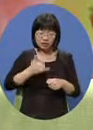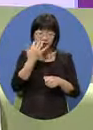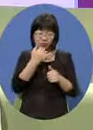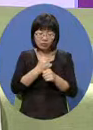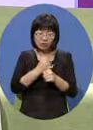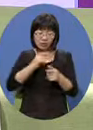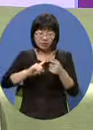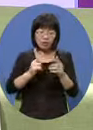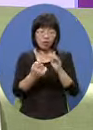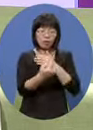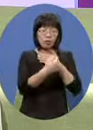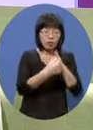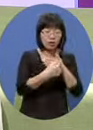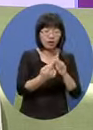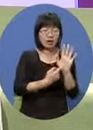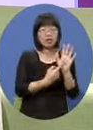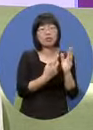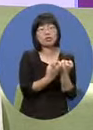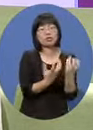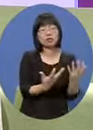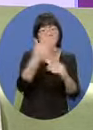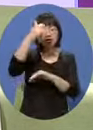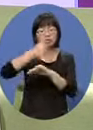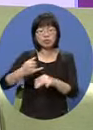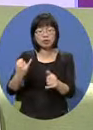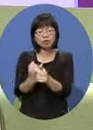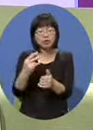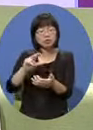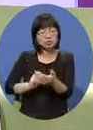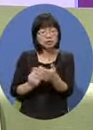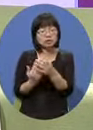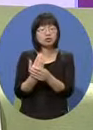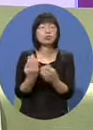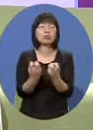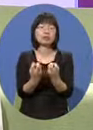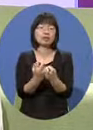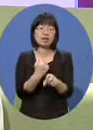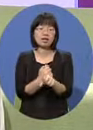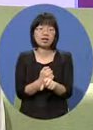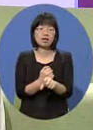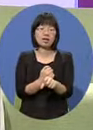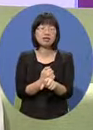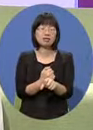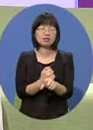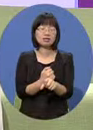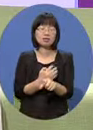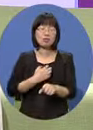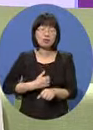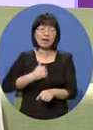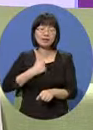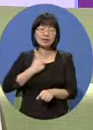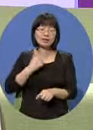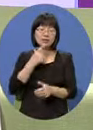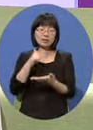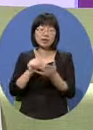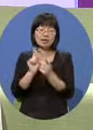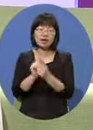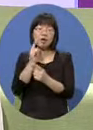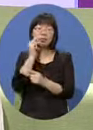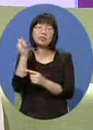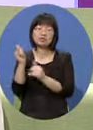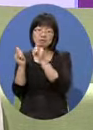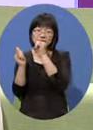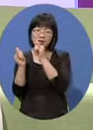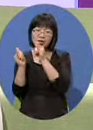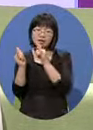외부에 알리는 것이 아니냐. 나중에 결혼하는데 지장을 주는 게 아니냐. 이런 것까지도 문제가 되는 경우들이 있거든요. 그런 태도가 근데 오히려 아이들한테는